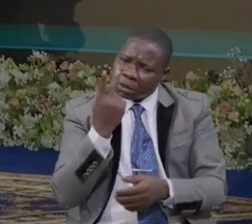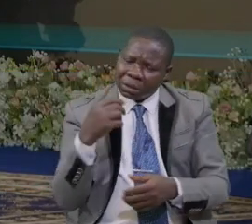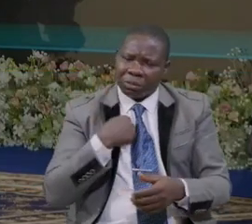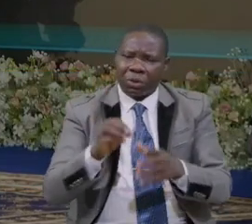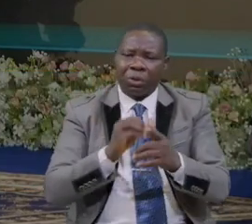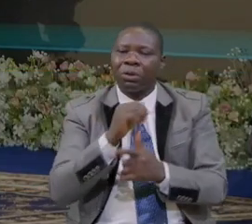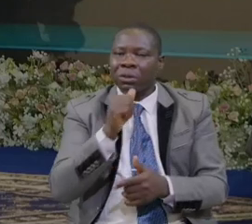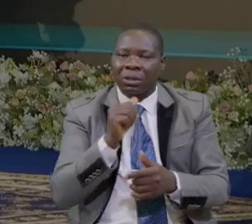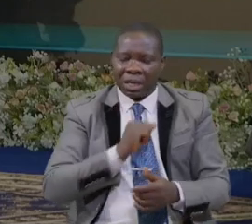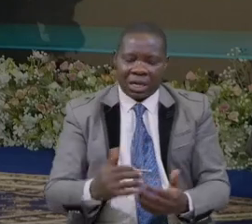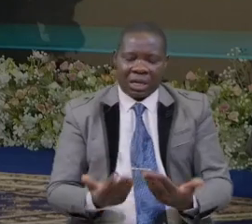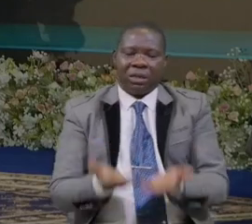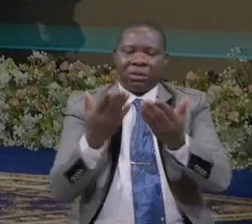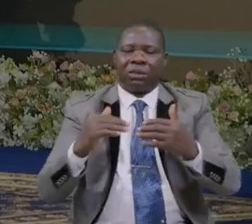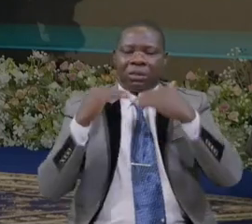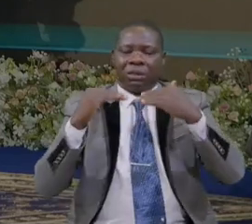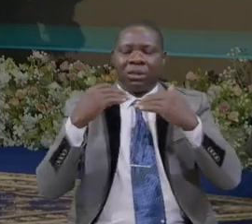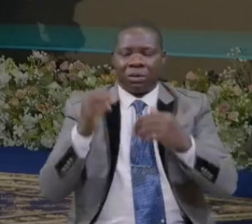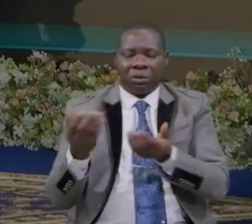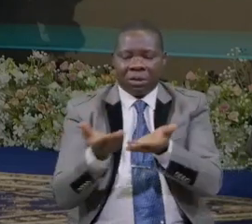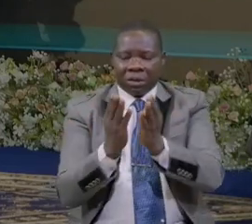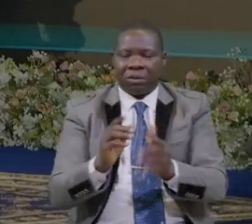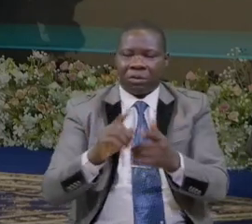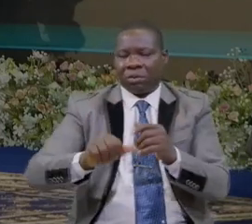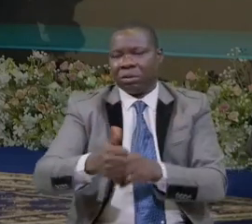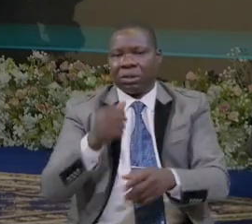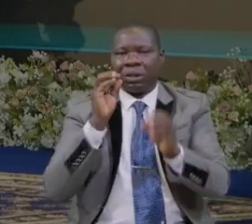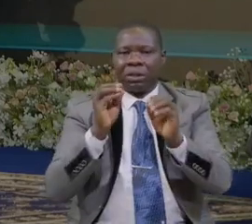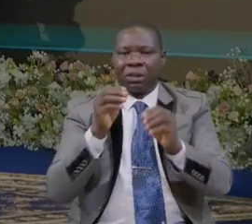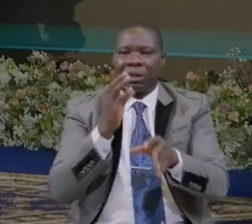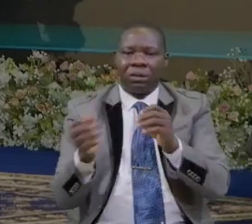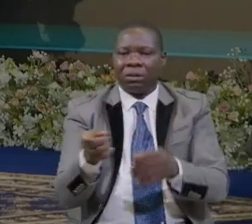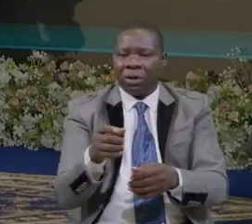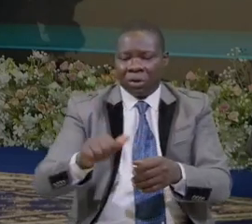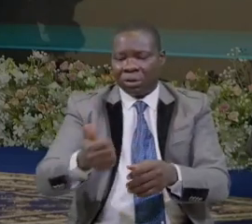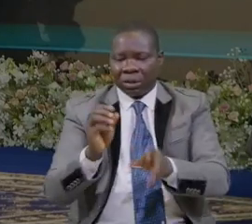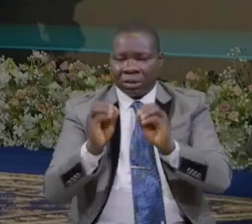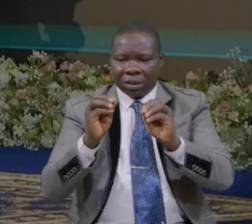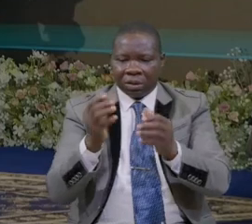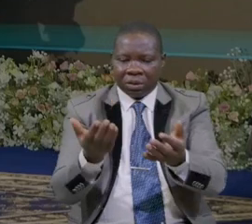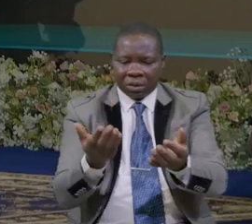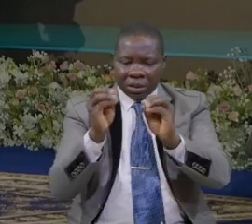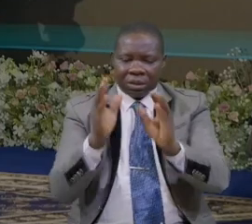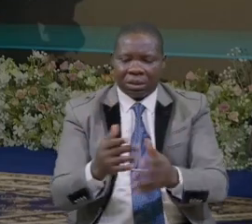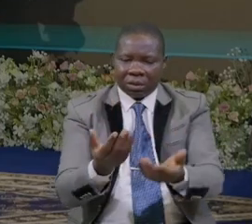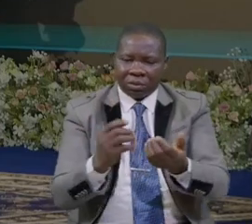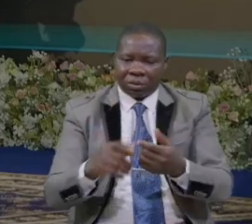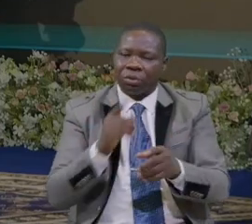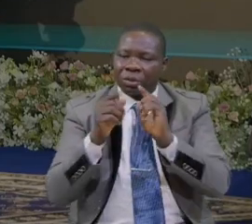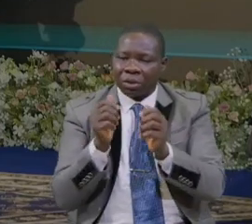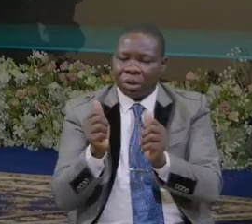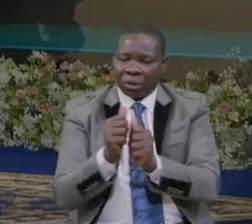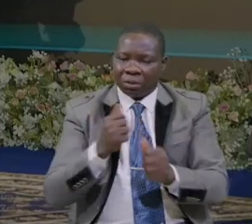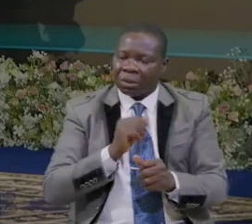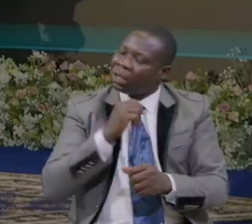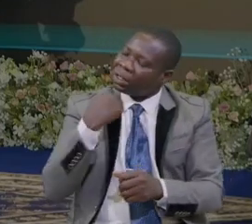du serviteur. D'autres enseignants vont vouloir m'engager. Dire, ah, regarde, je dois aller enseigner. J'ai ceci à